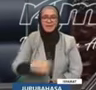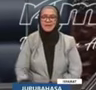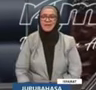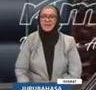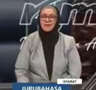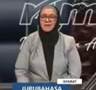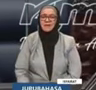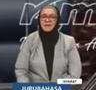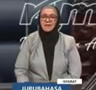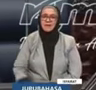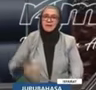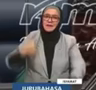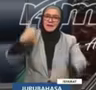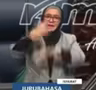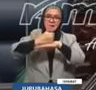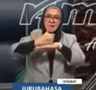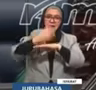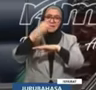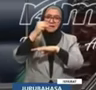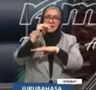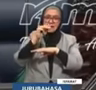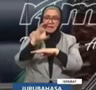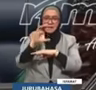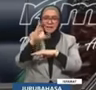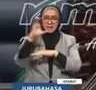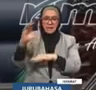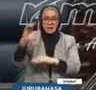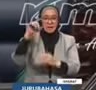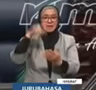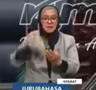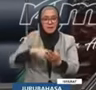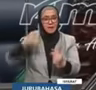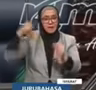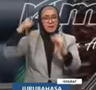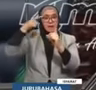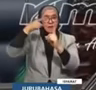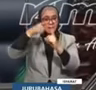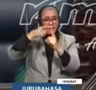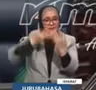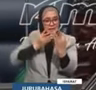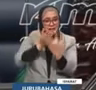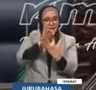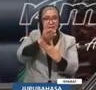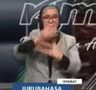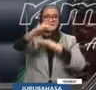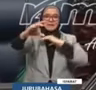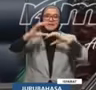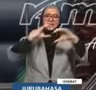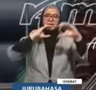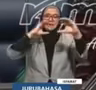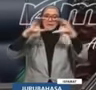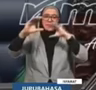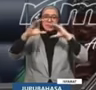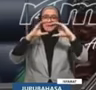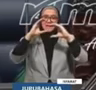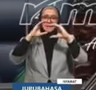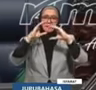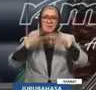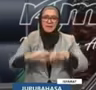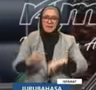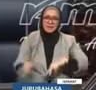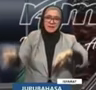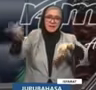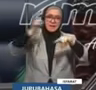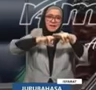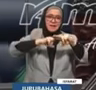dan kejujuran MCC ini bertujuan sebagai saluran komunikasi meningkatkan koordinasi